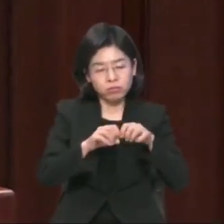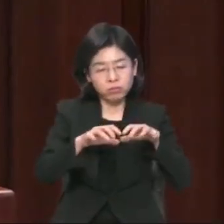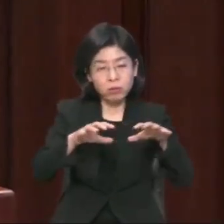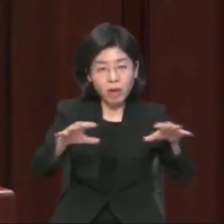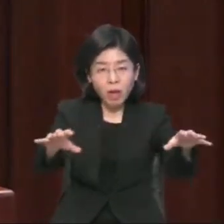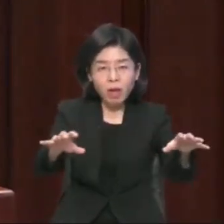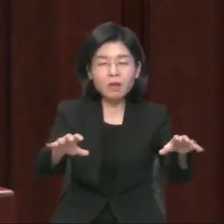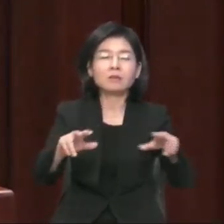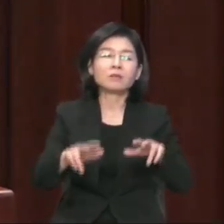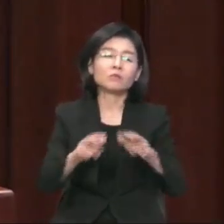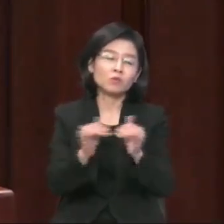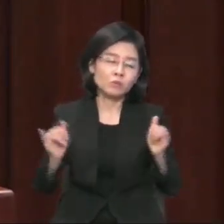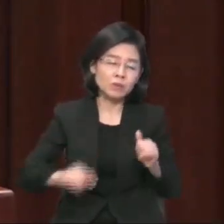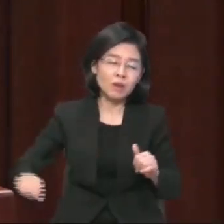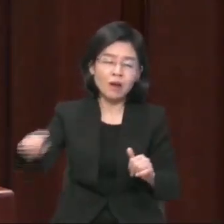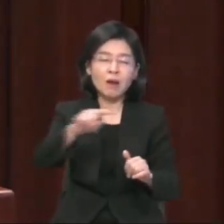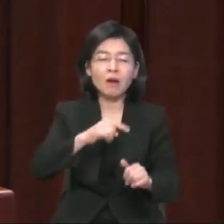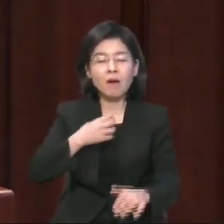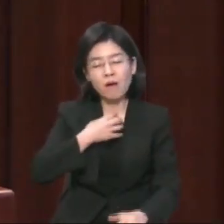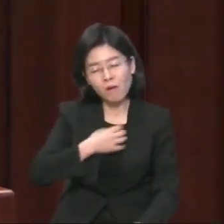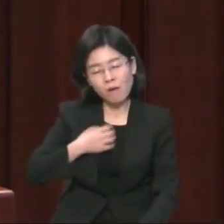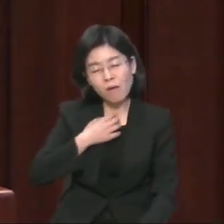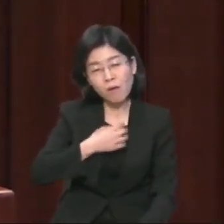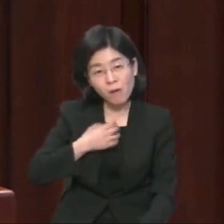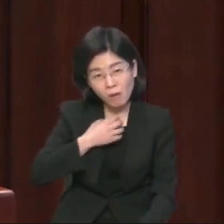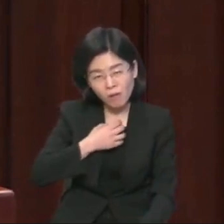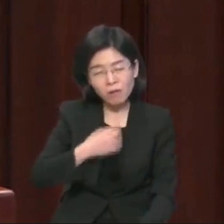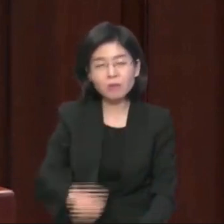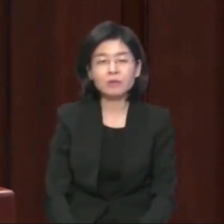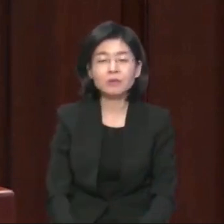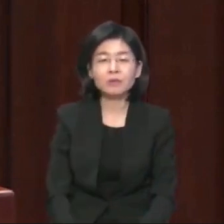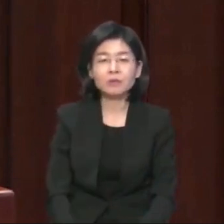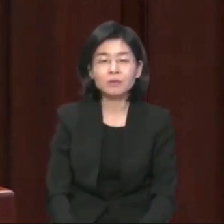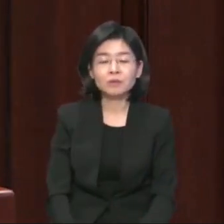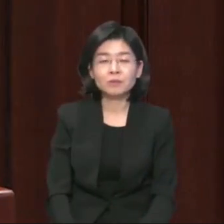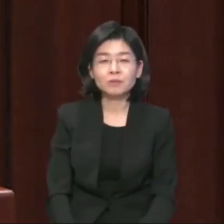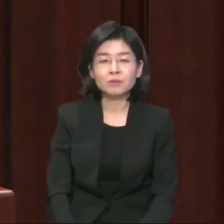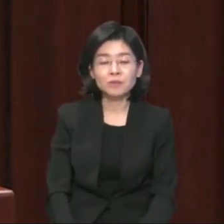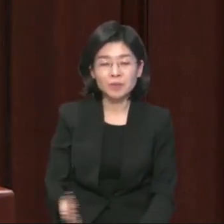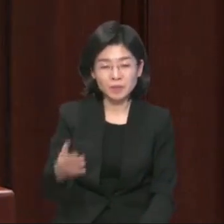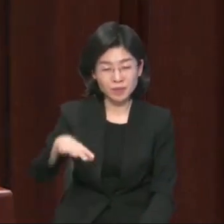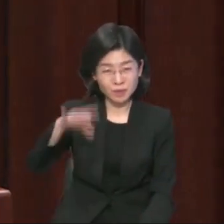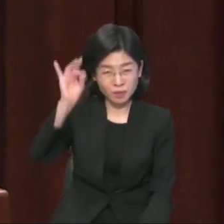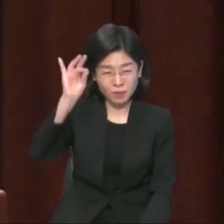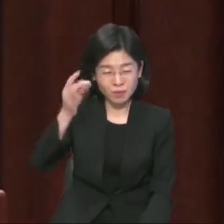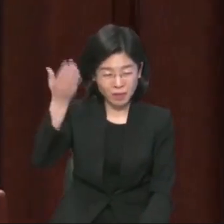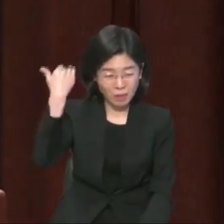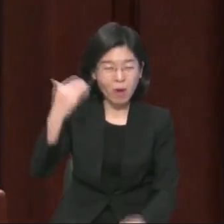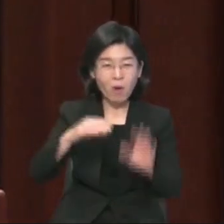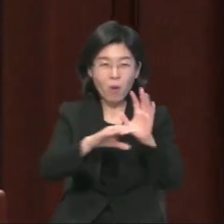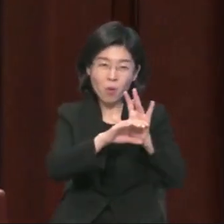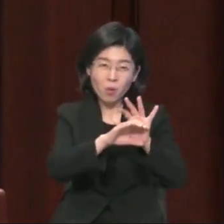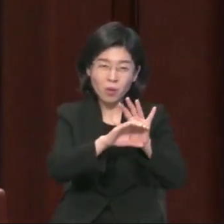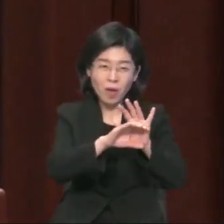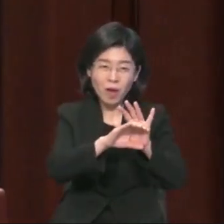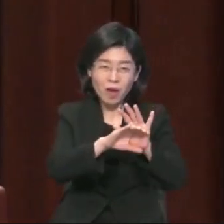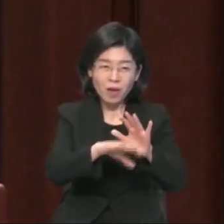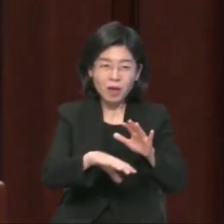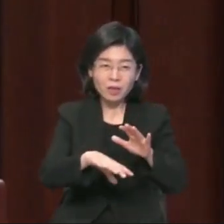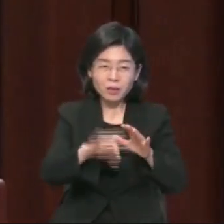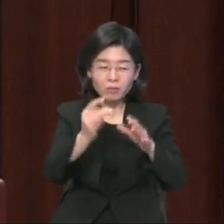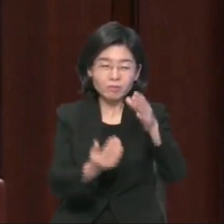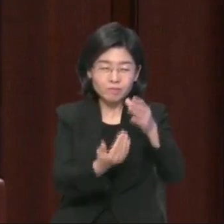힘든 시간을 보내고 있습니다. 총리님, 지난 코로나 1기 초기 작년 2월에 대구에서